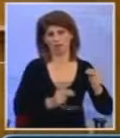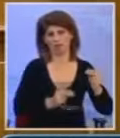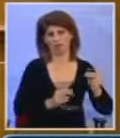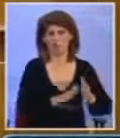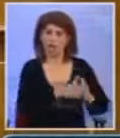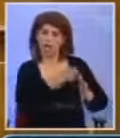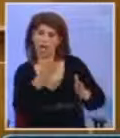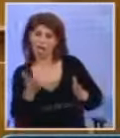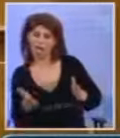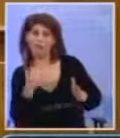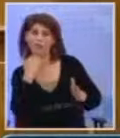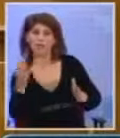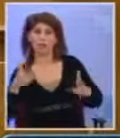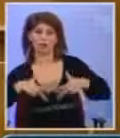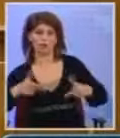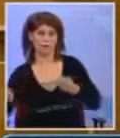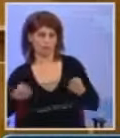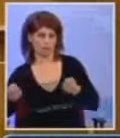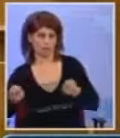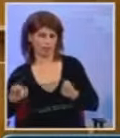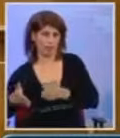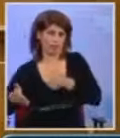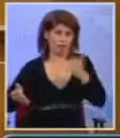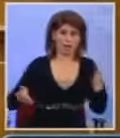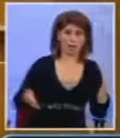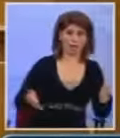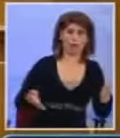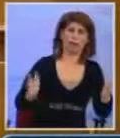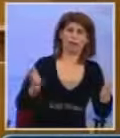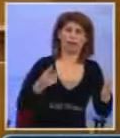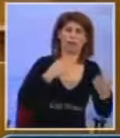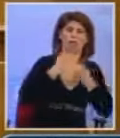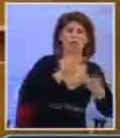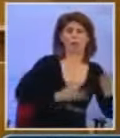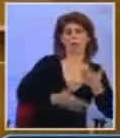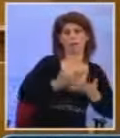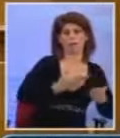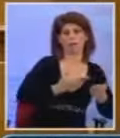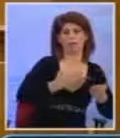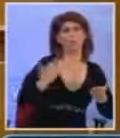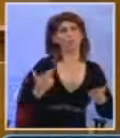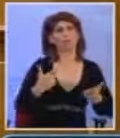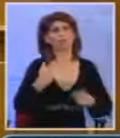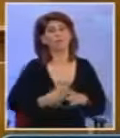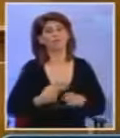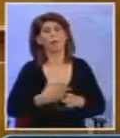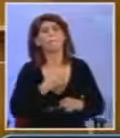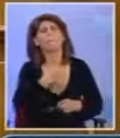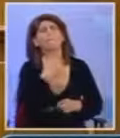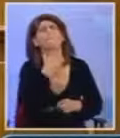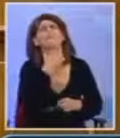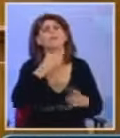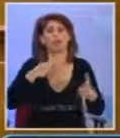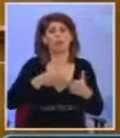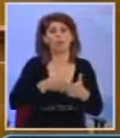μία δεν μπορείτε να κυβερνήσετε και από την άλλη παριστάνετε ότι διαπραγματεύεστε. Ενώ η χώρα πνίγεται σε